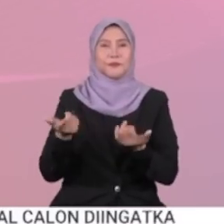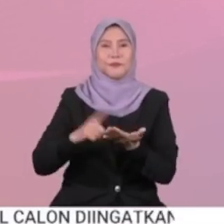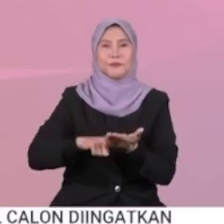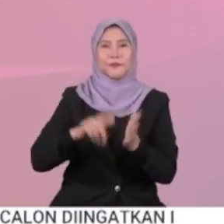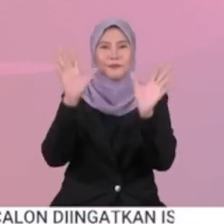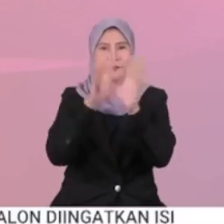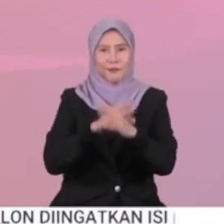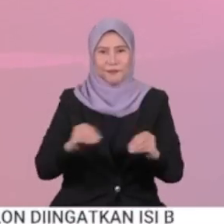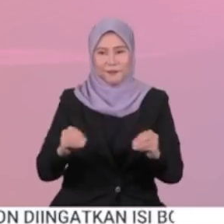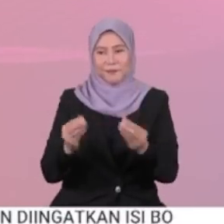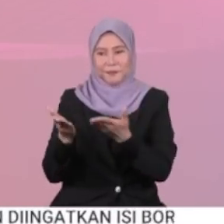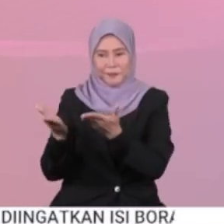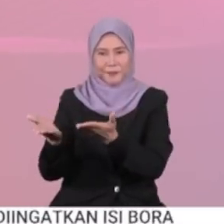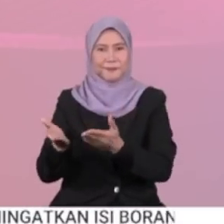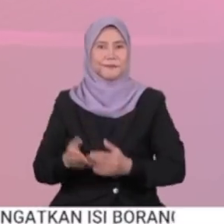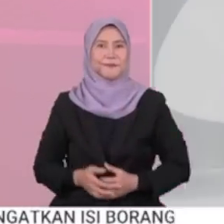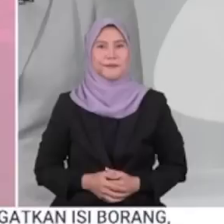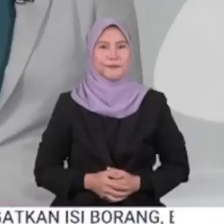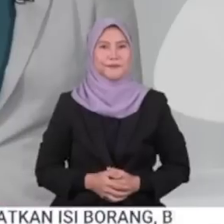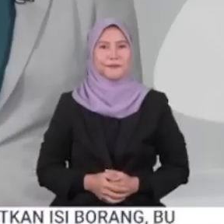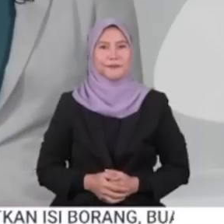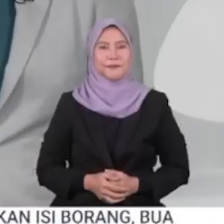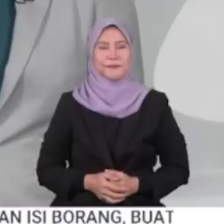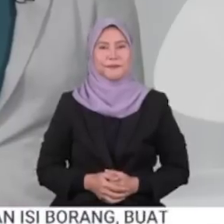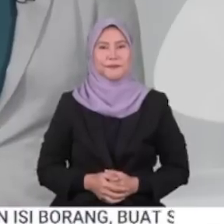Pandas Samering bersedia melaporkan. Silakan, Di.